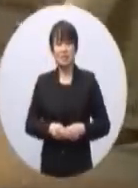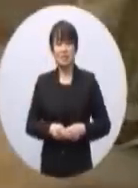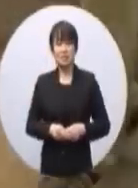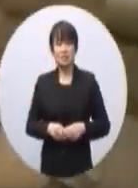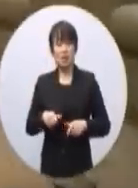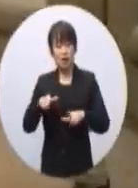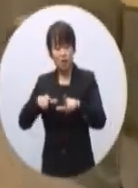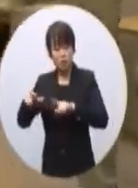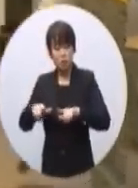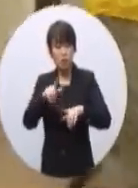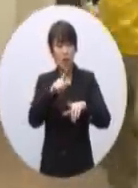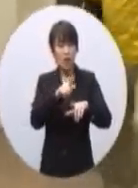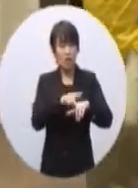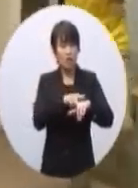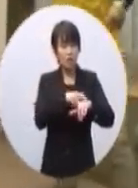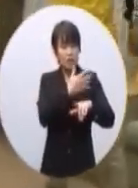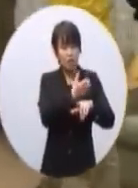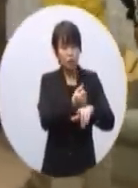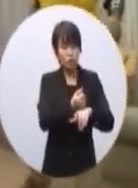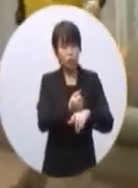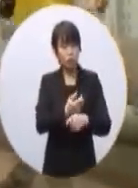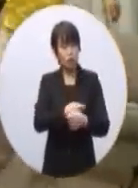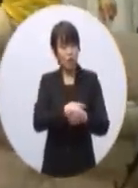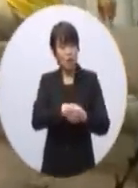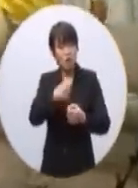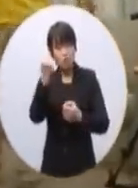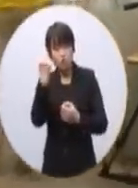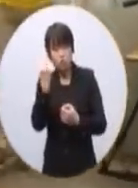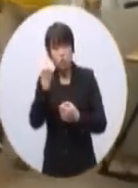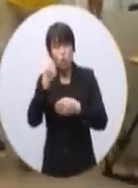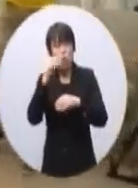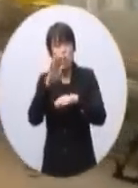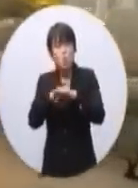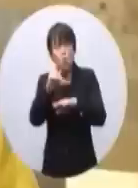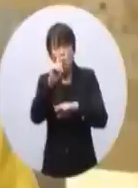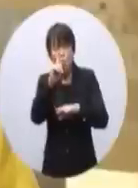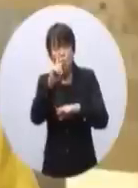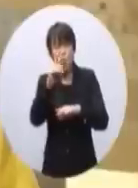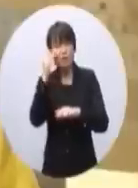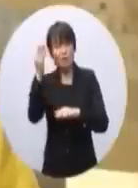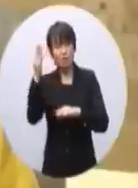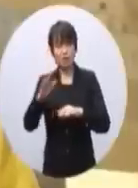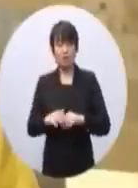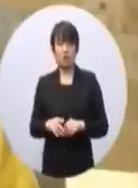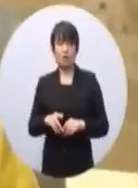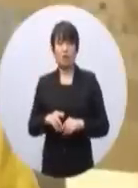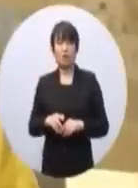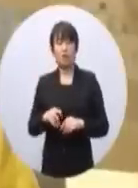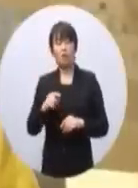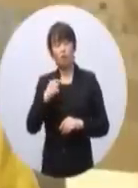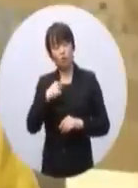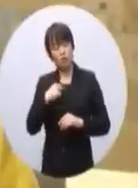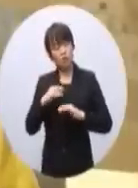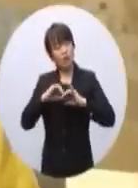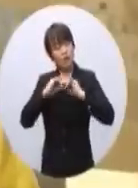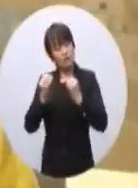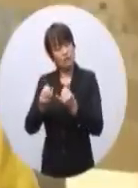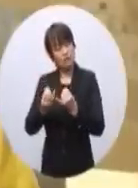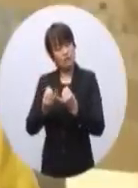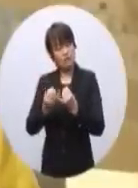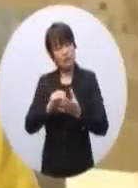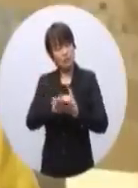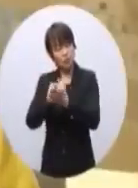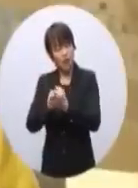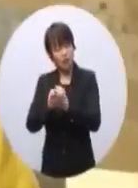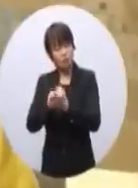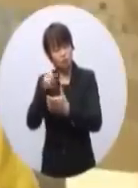監督さんと選手に強さの秘訣を伺いました。 私はやっぱりチームワークが良かったからっていうこと